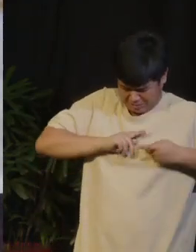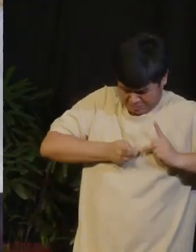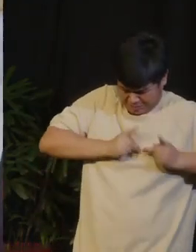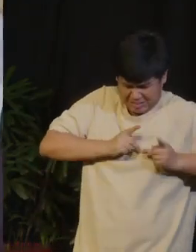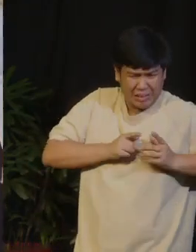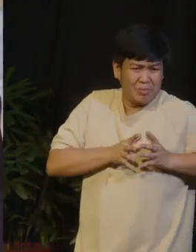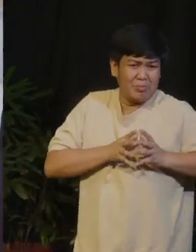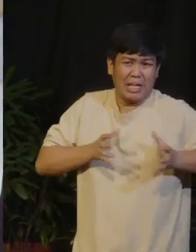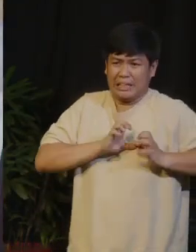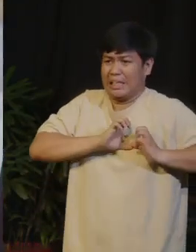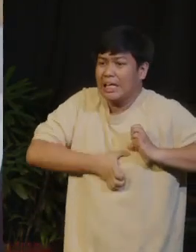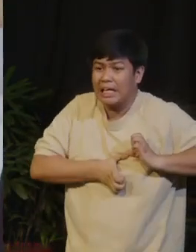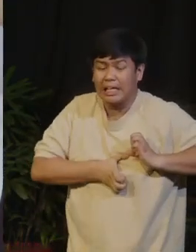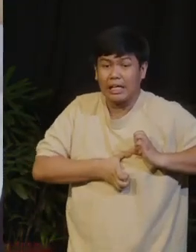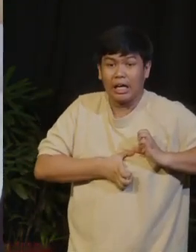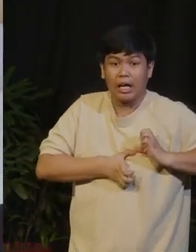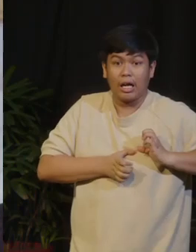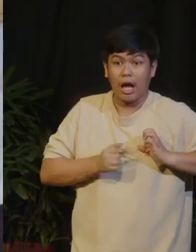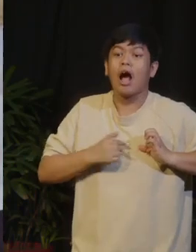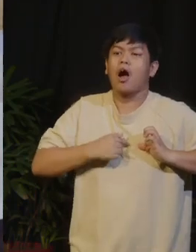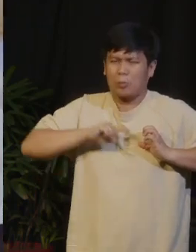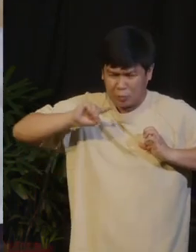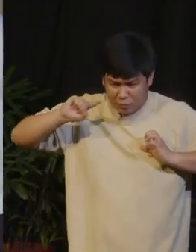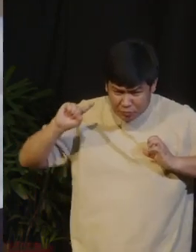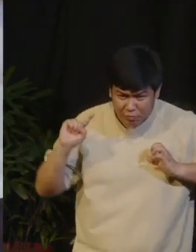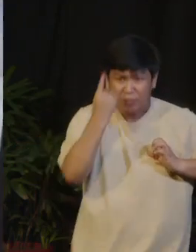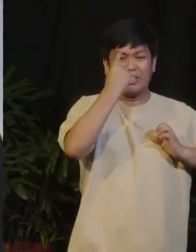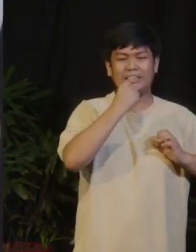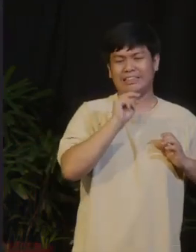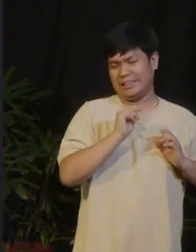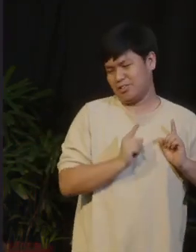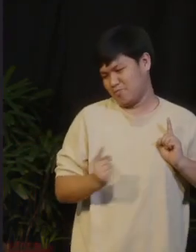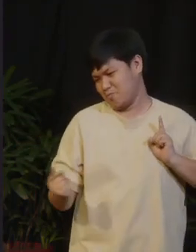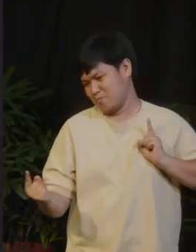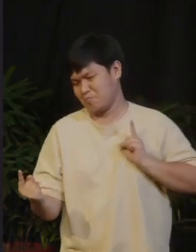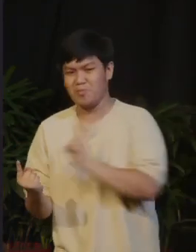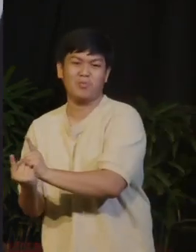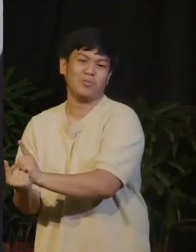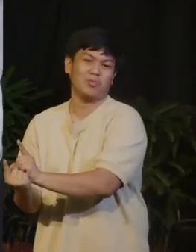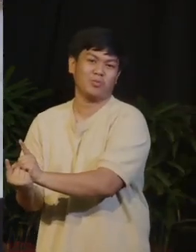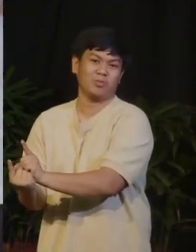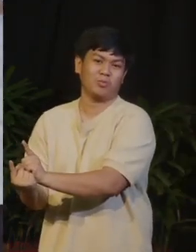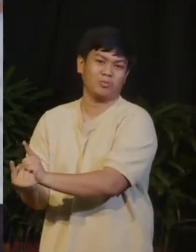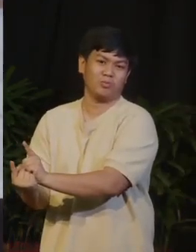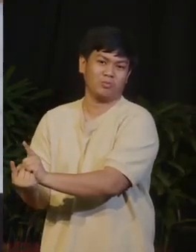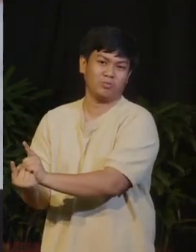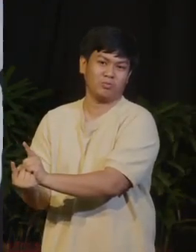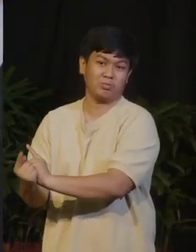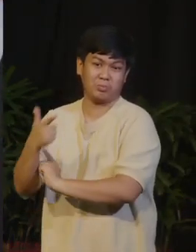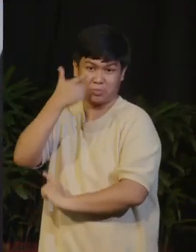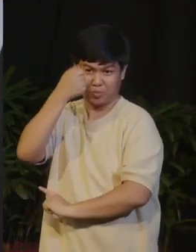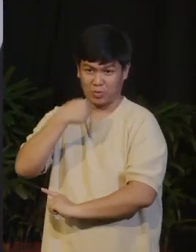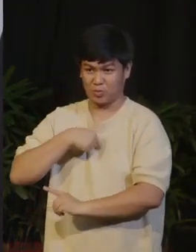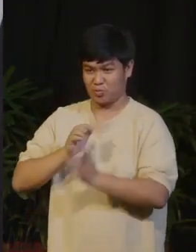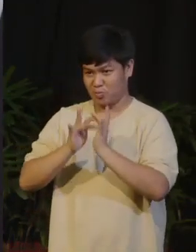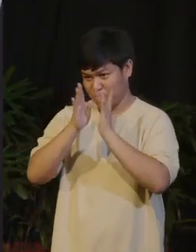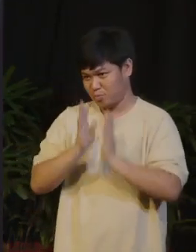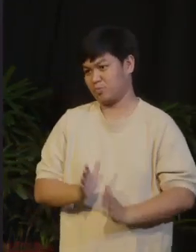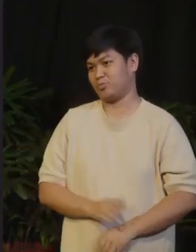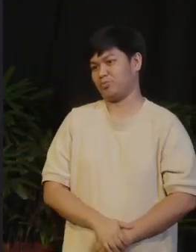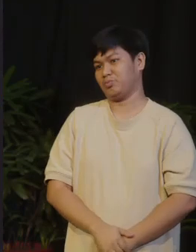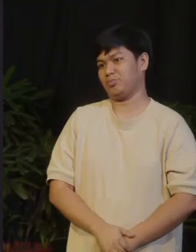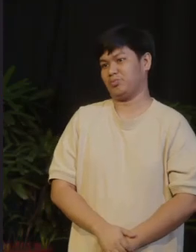Lalo na kung kapatid sa pananampalataya, para lamang magkasundo sa isang kapatid na nagkasala sa atin.